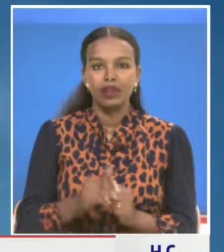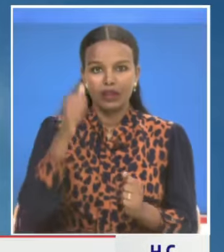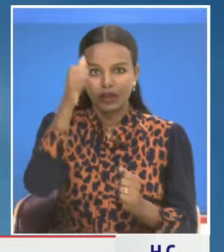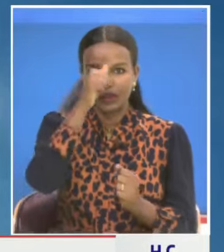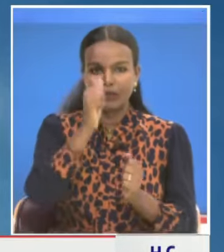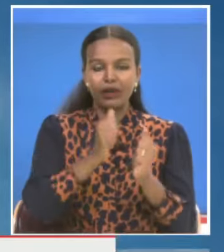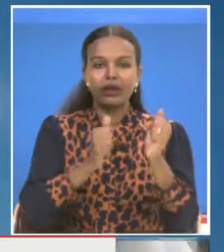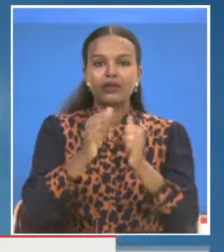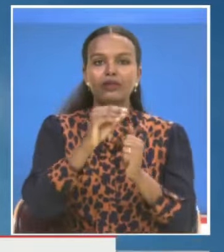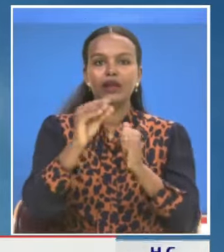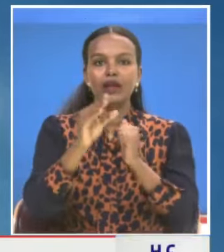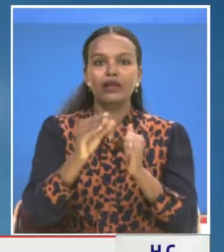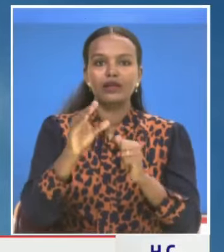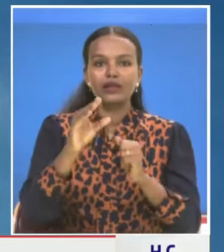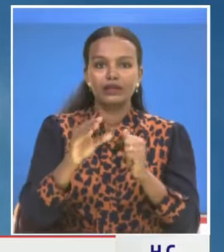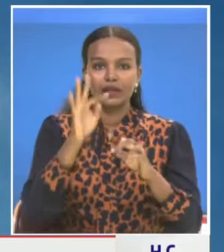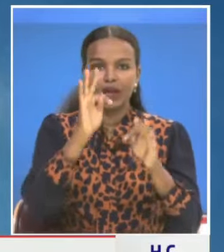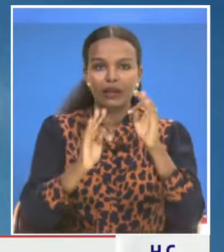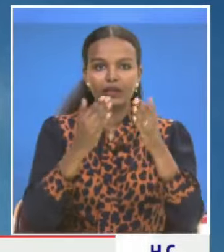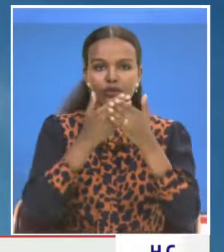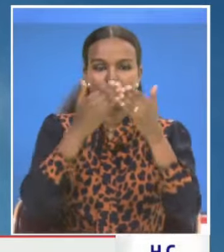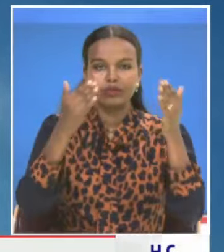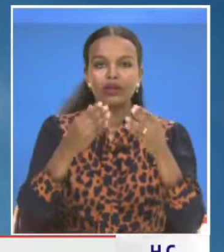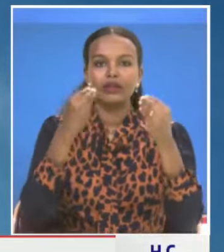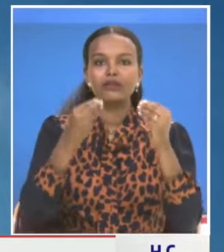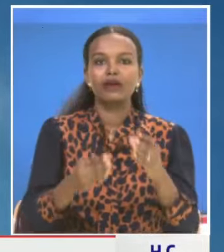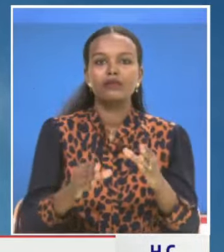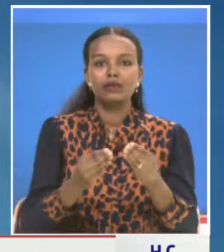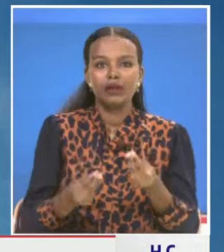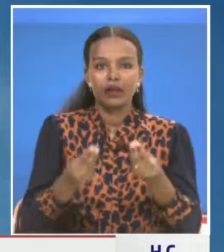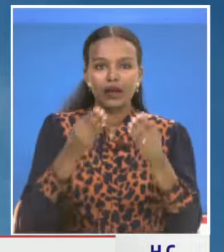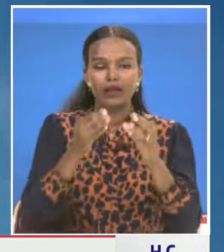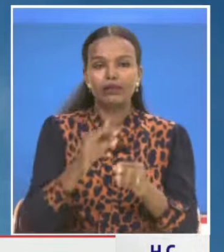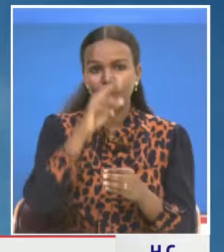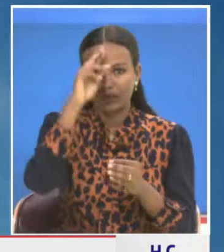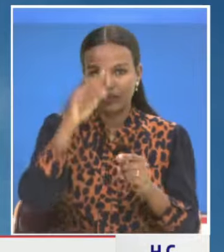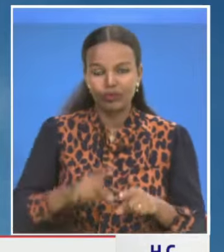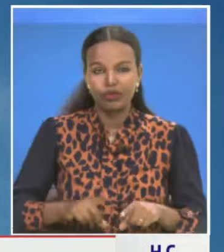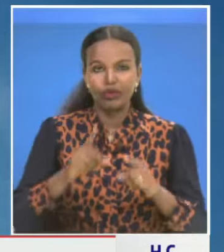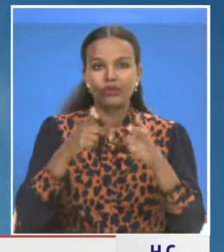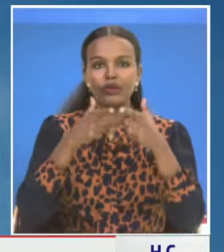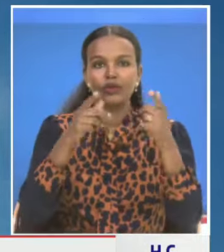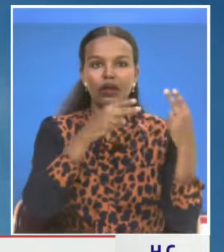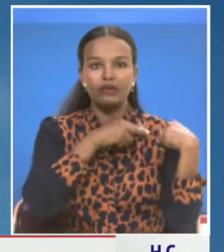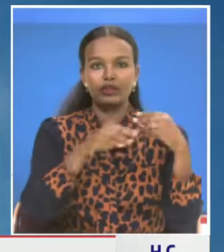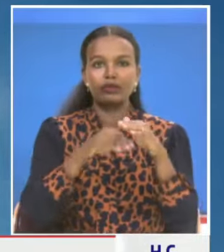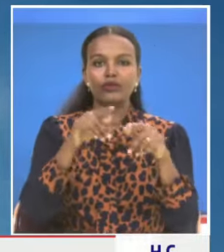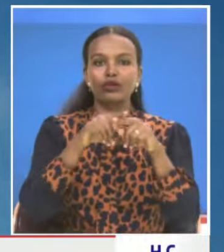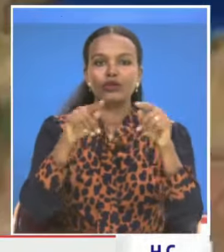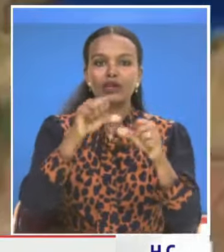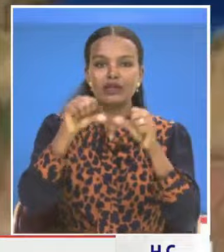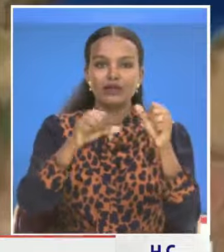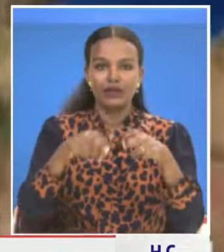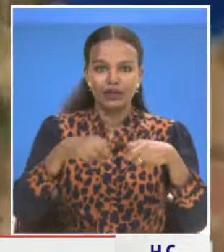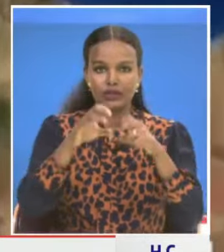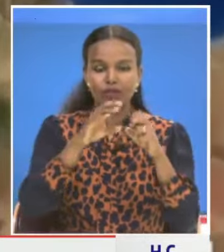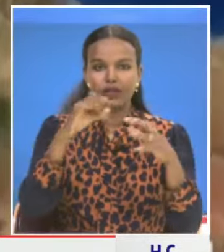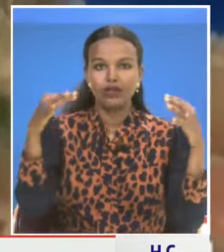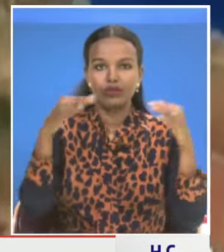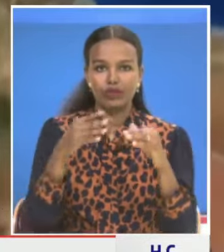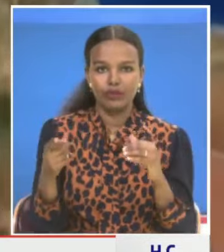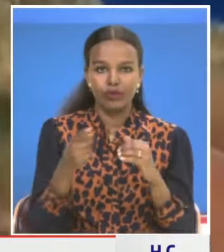የኢትዮጵያ ቀደምትና ገናና ታሪክ እንደ ጠዋት ጤዛ ታይቶ የጠፋበት በርካታ ምክንያቶች ቢኖሩትም ትልቁን ድርሻ የሚወስደው ግን የእርስ በርስ ግጭትና